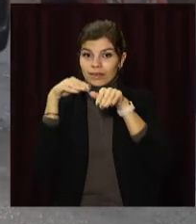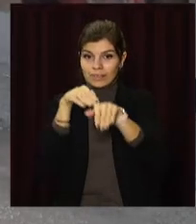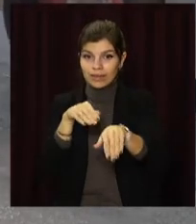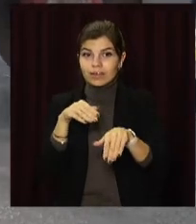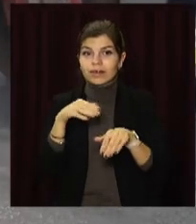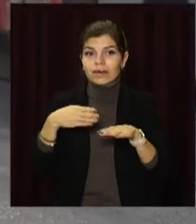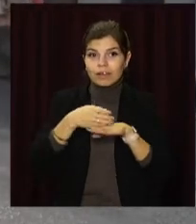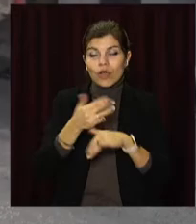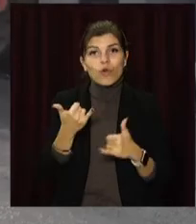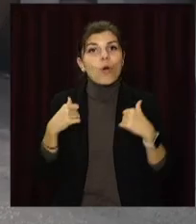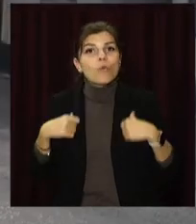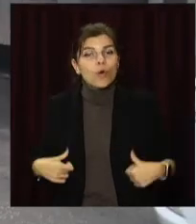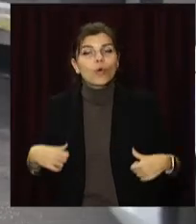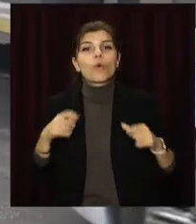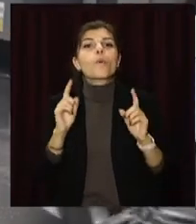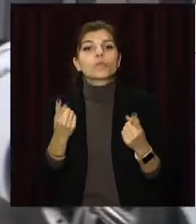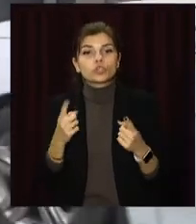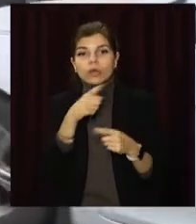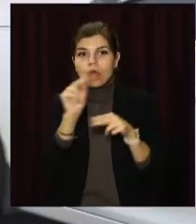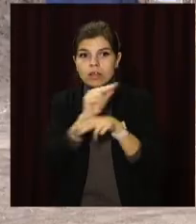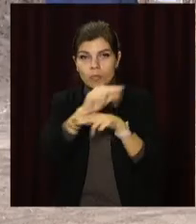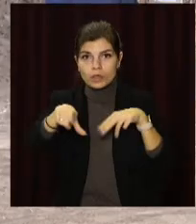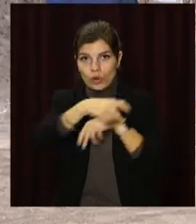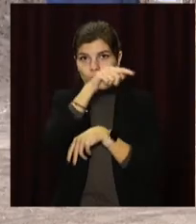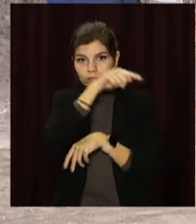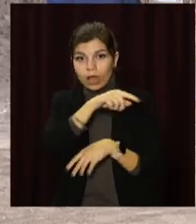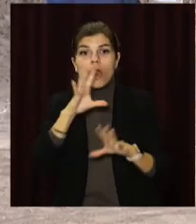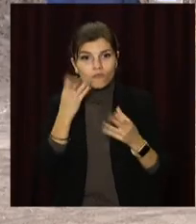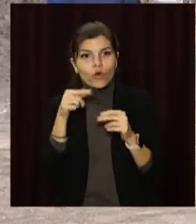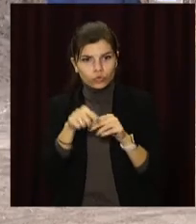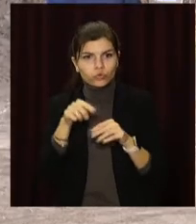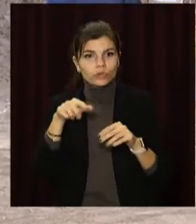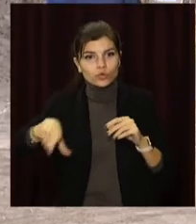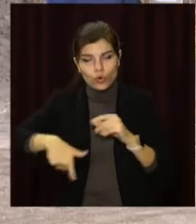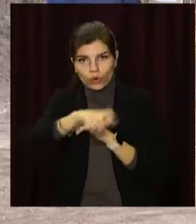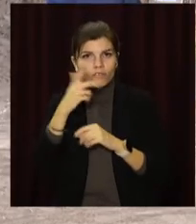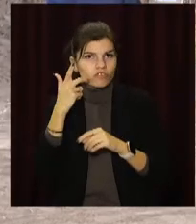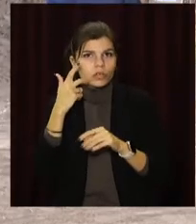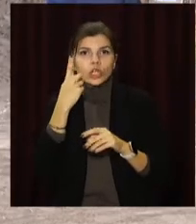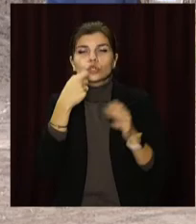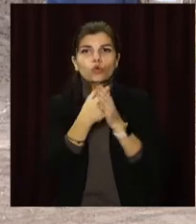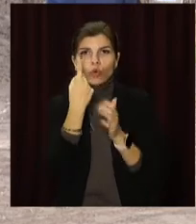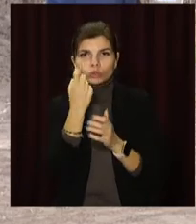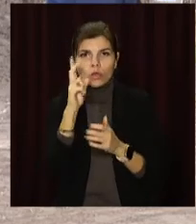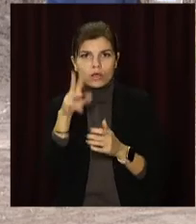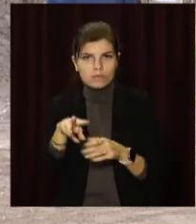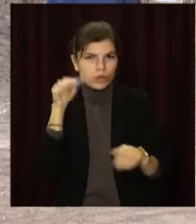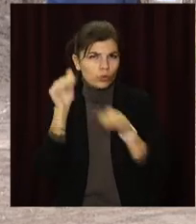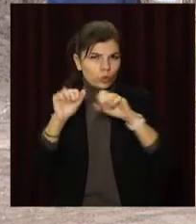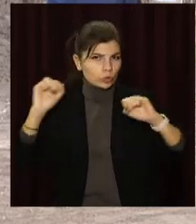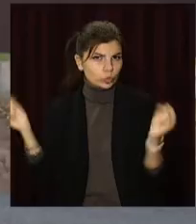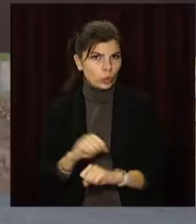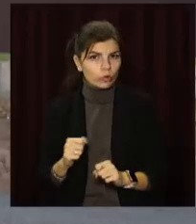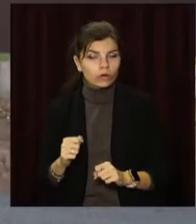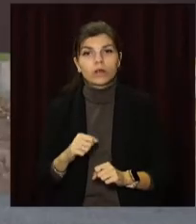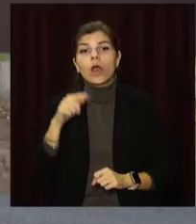Обухівкою повільно, бо комунальники ремонтують дорогу. Зазвичай рухаються цим шляхом до 100 кілометрів на годину, кажуть